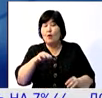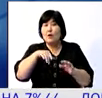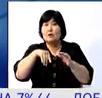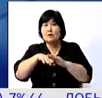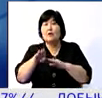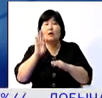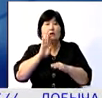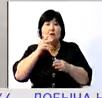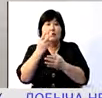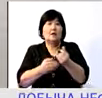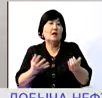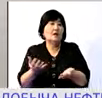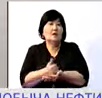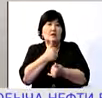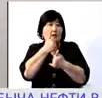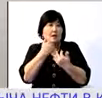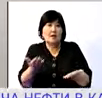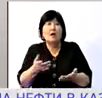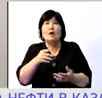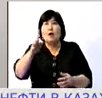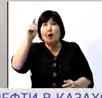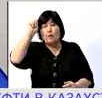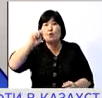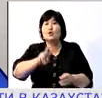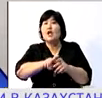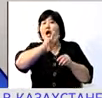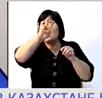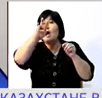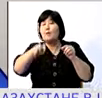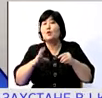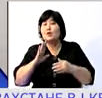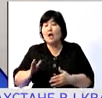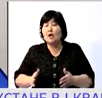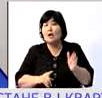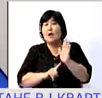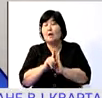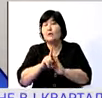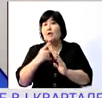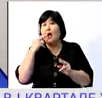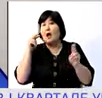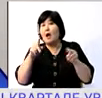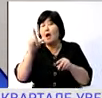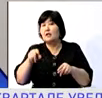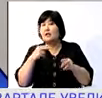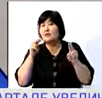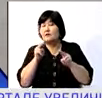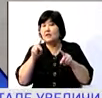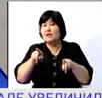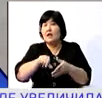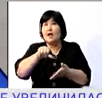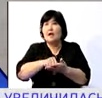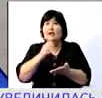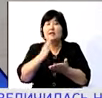пор не найдено. Сообщение о том, что мужчина прыгнул в реку, поступило от очевидцев. Свидетелем инцидента